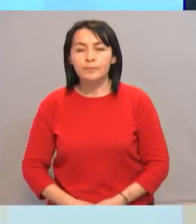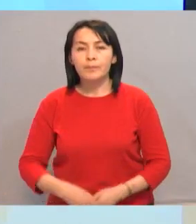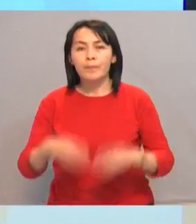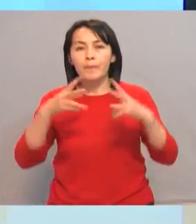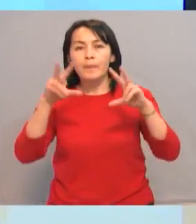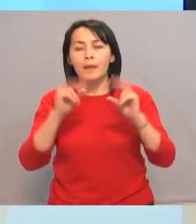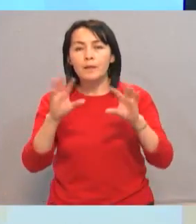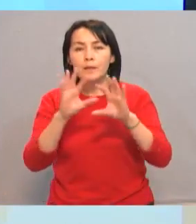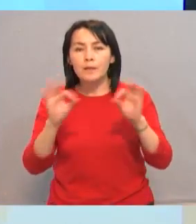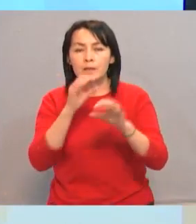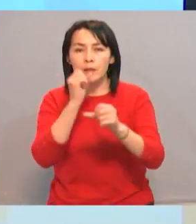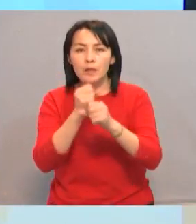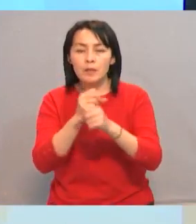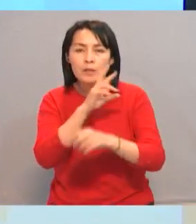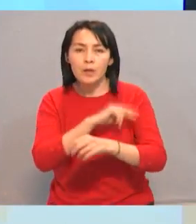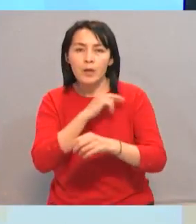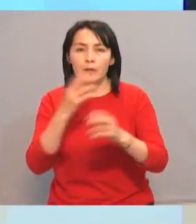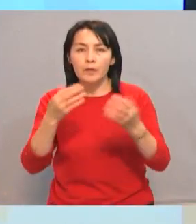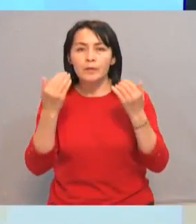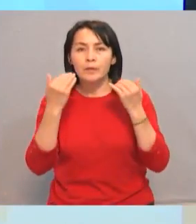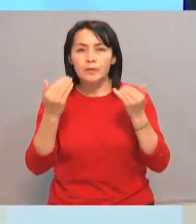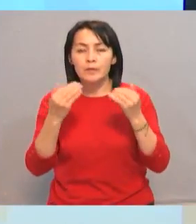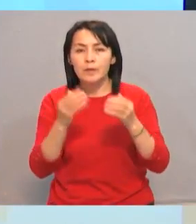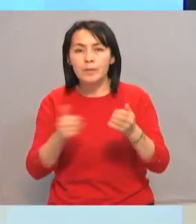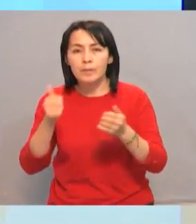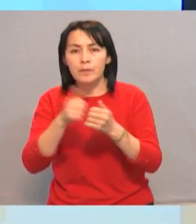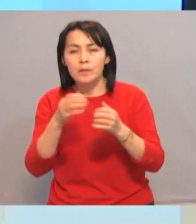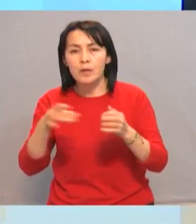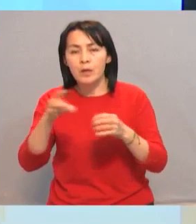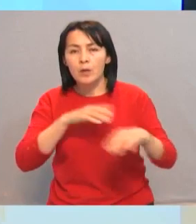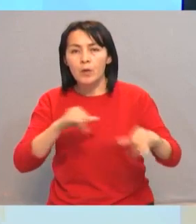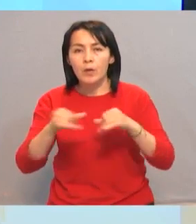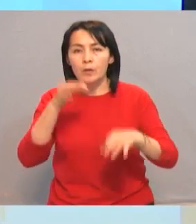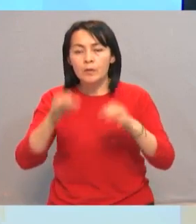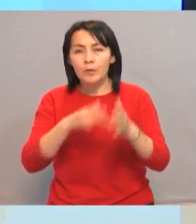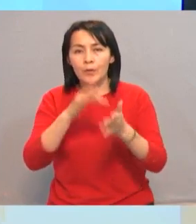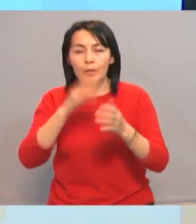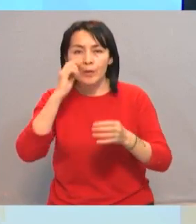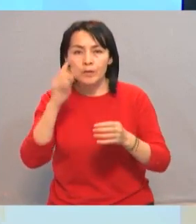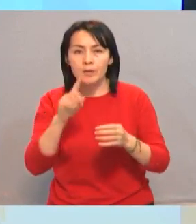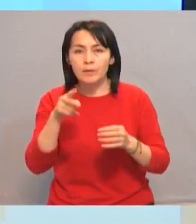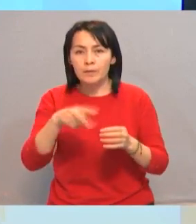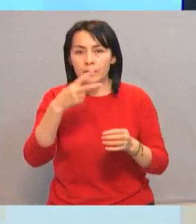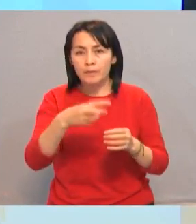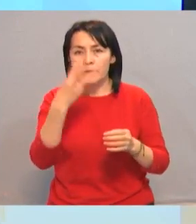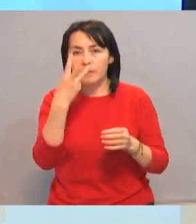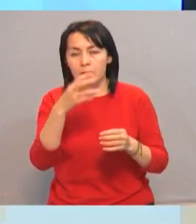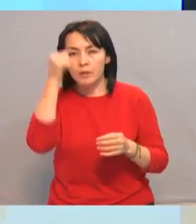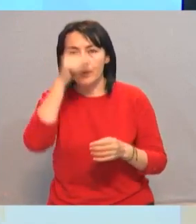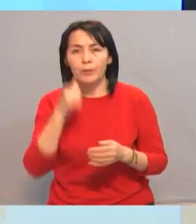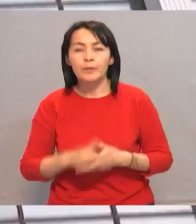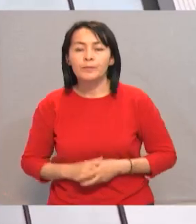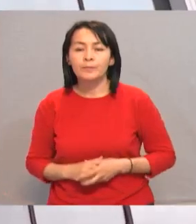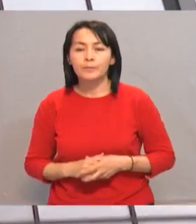Специалисты рассказали о проделанной работе специализированного межрайонного уголовного суда по городу Шымкент за 2023 год.